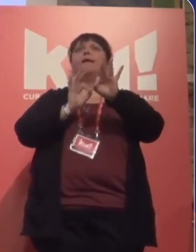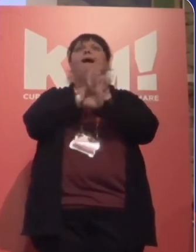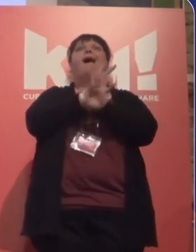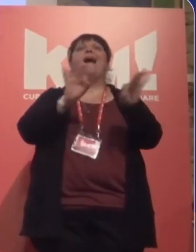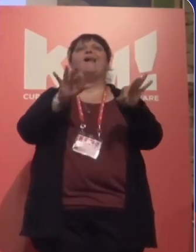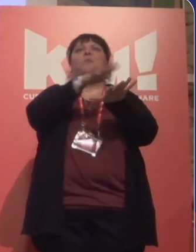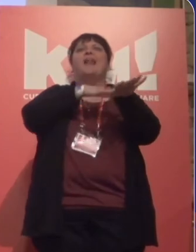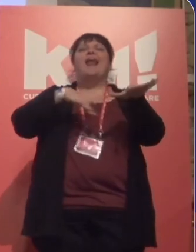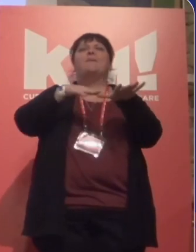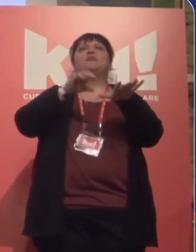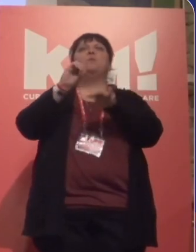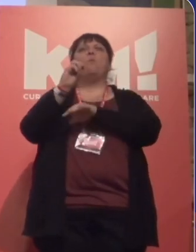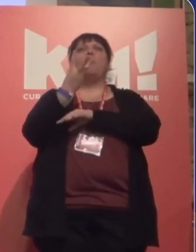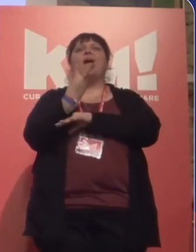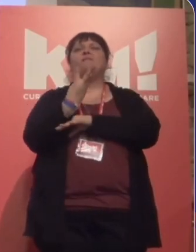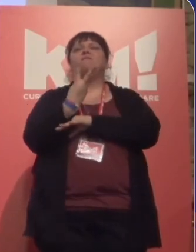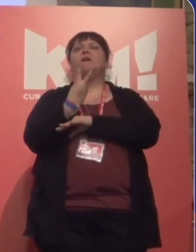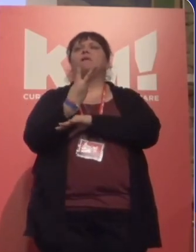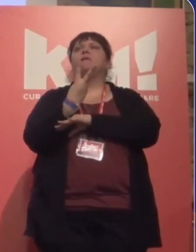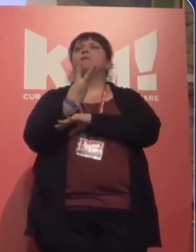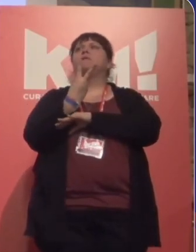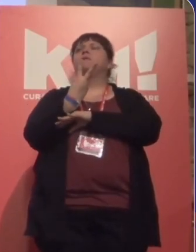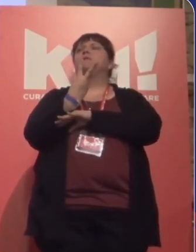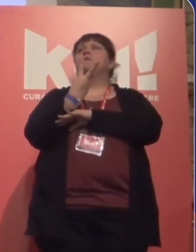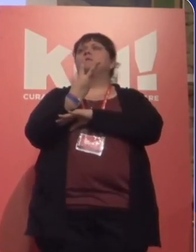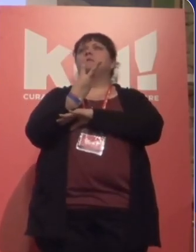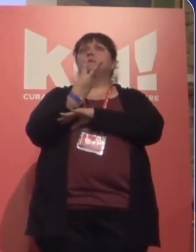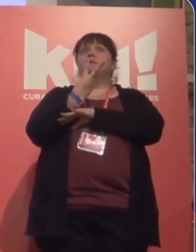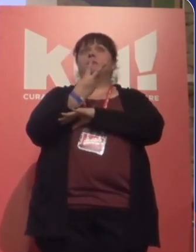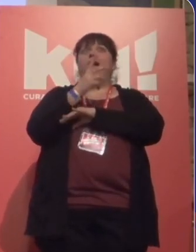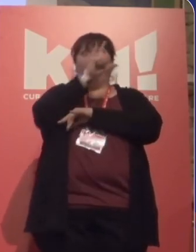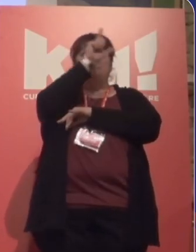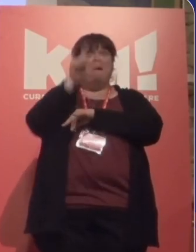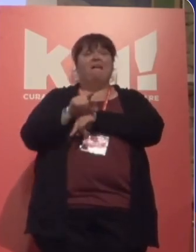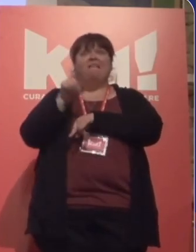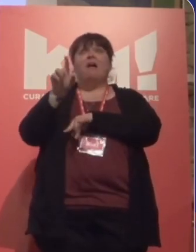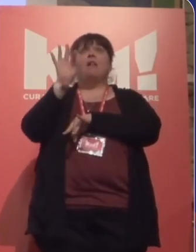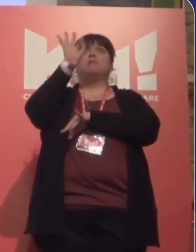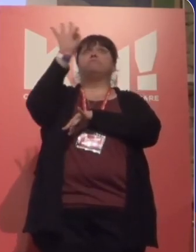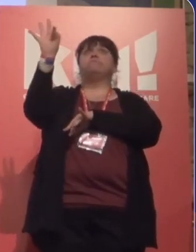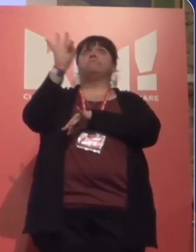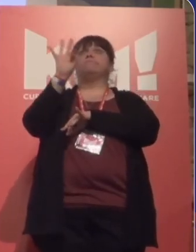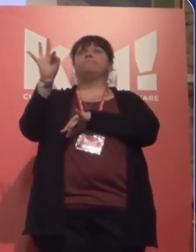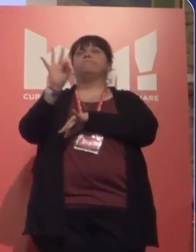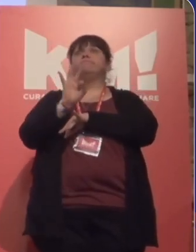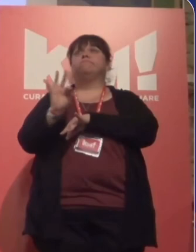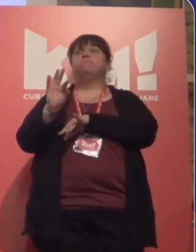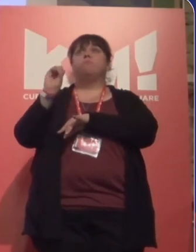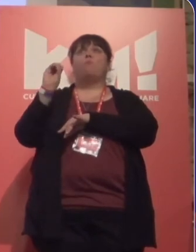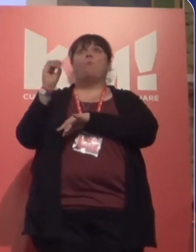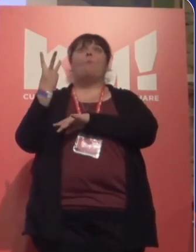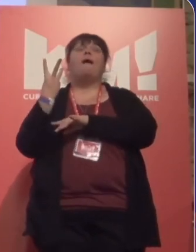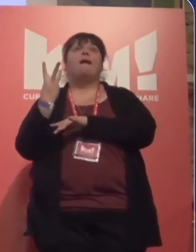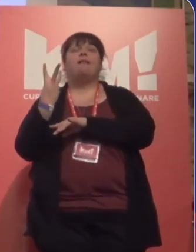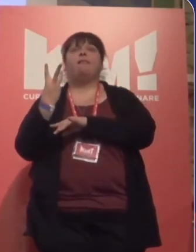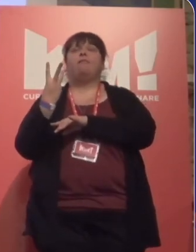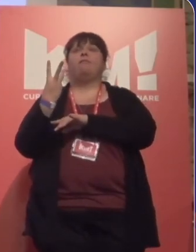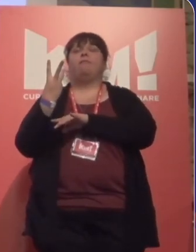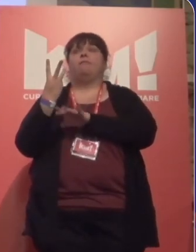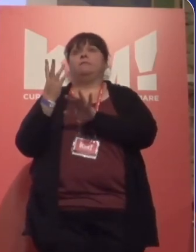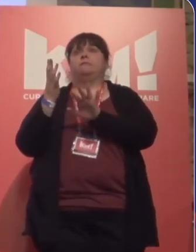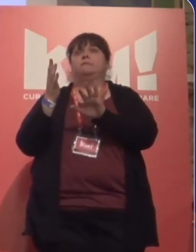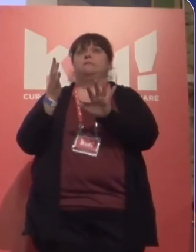tra l'altro che sul piano teorico culturale legislativo è andato avanti in altre fasi della storia in maniera